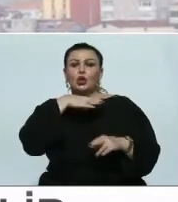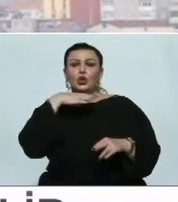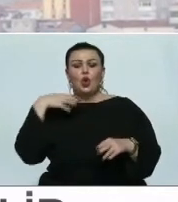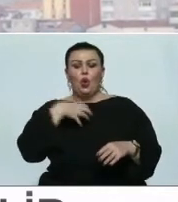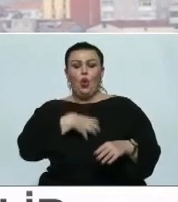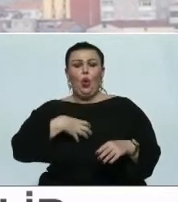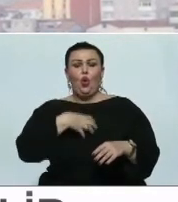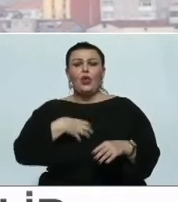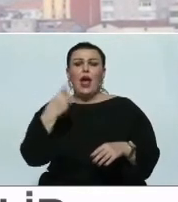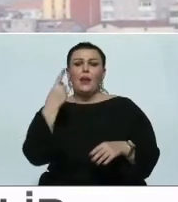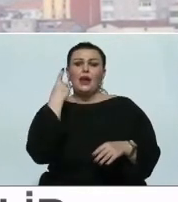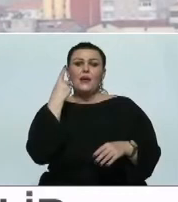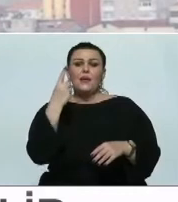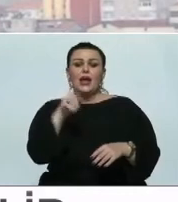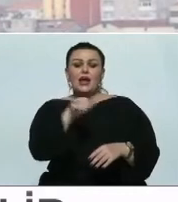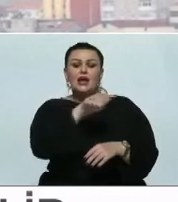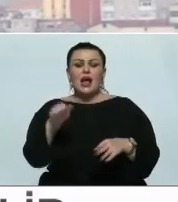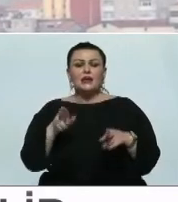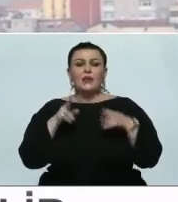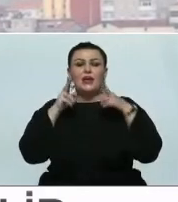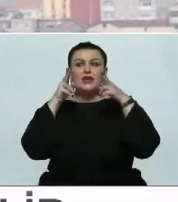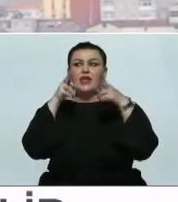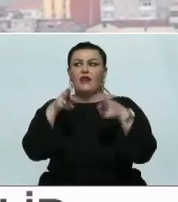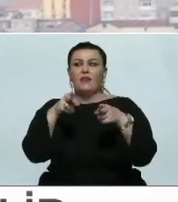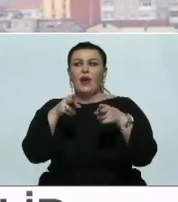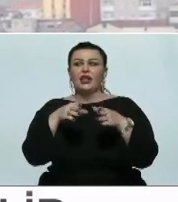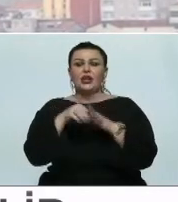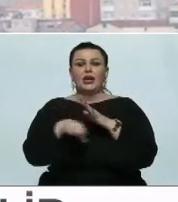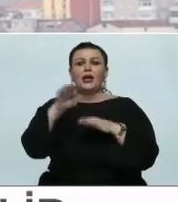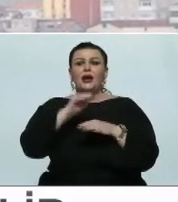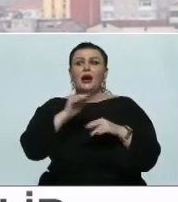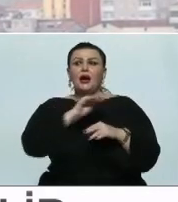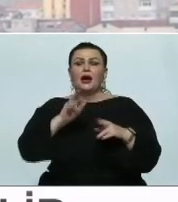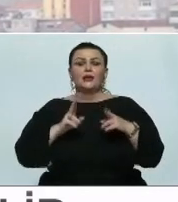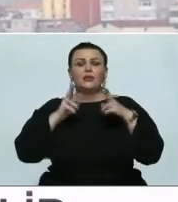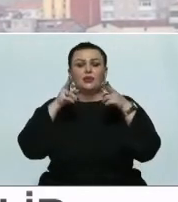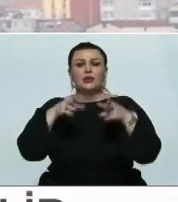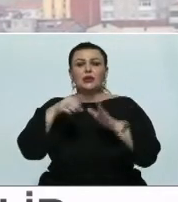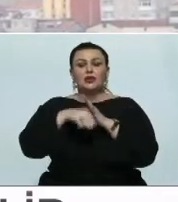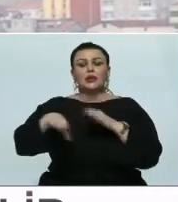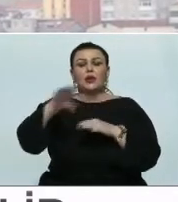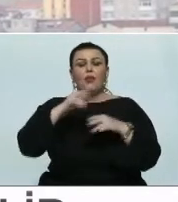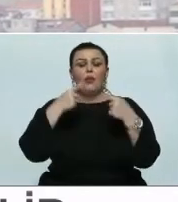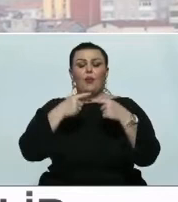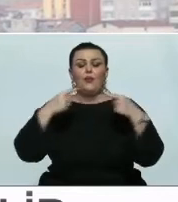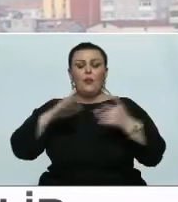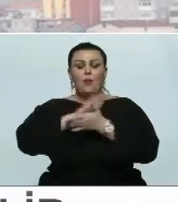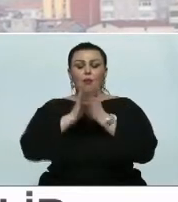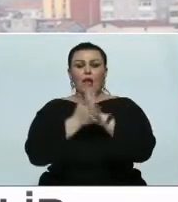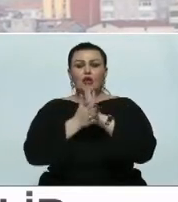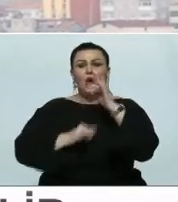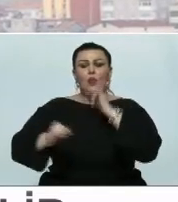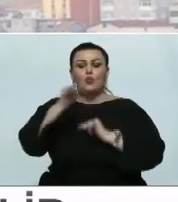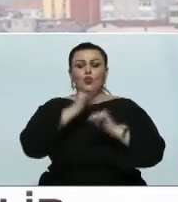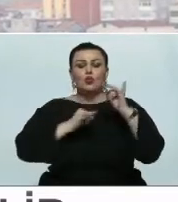bir resmi seferdir ve bu resmi sefer çerçevesinde birçok meseleler de tabii ki